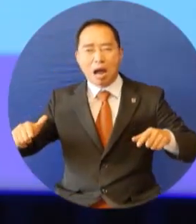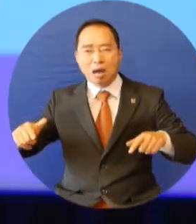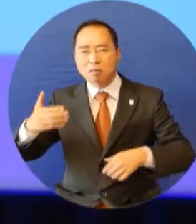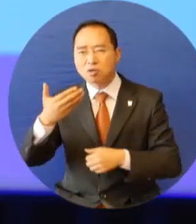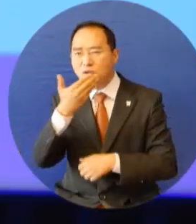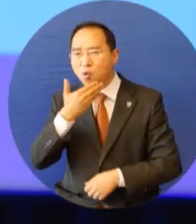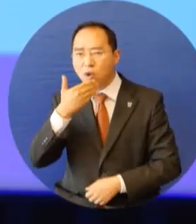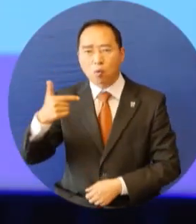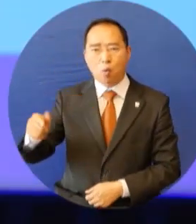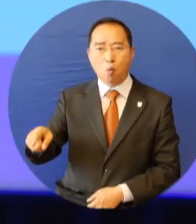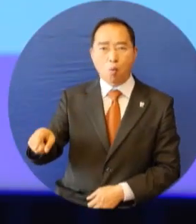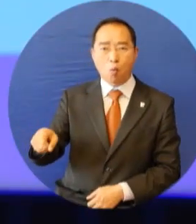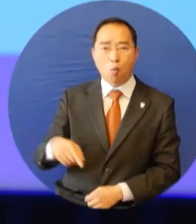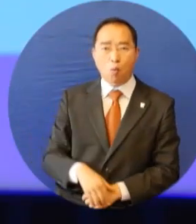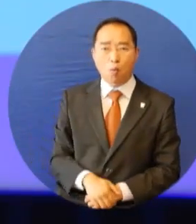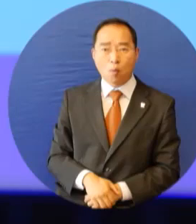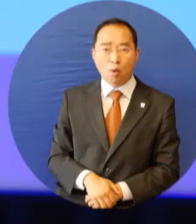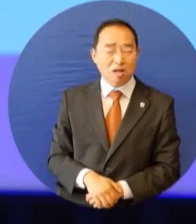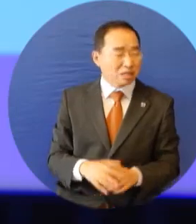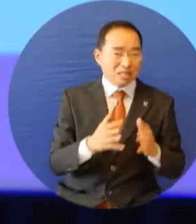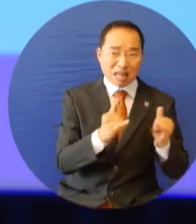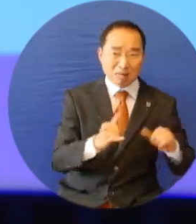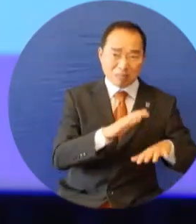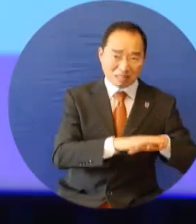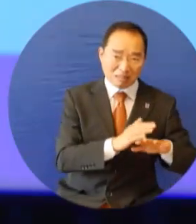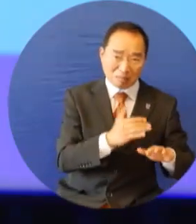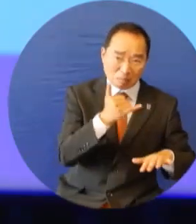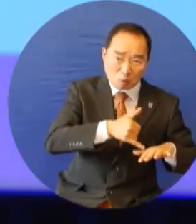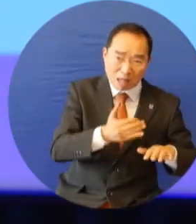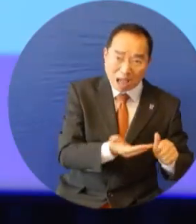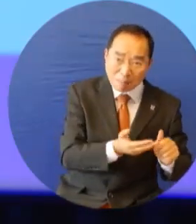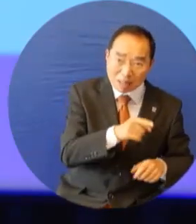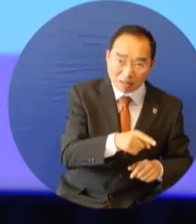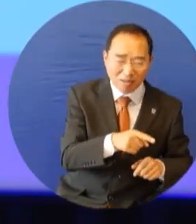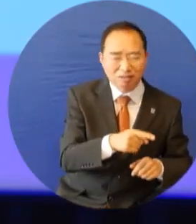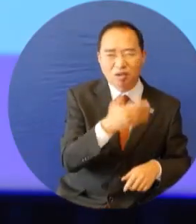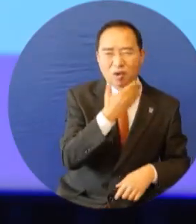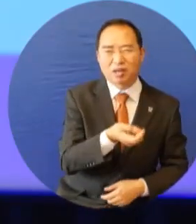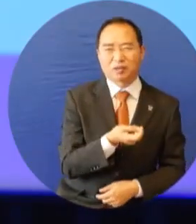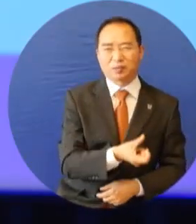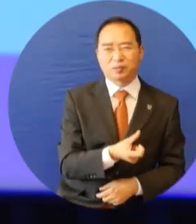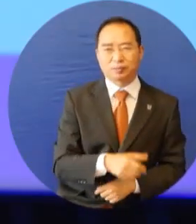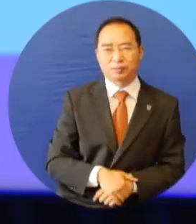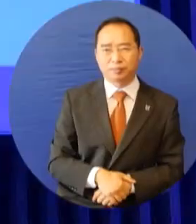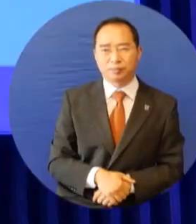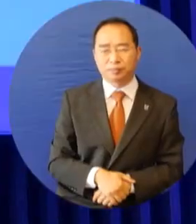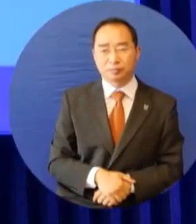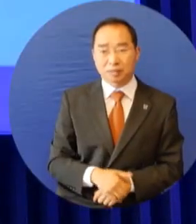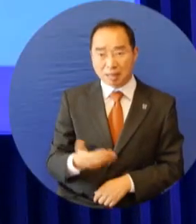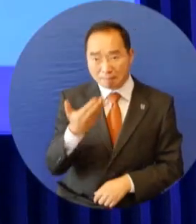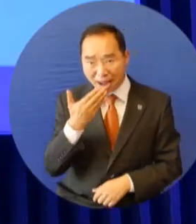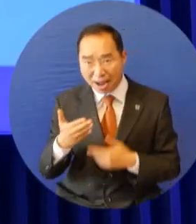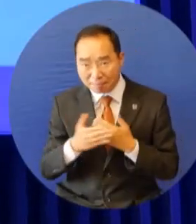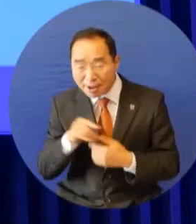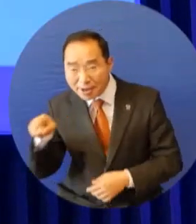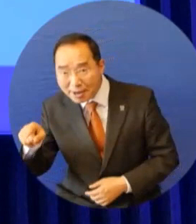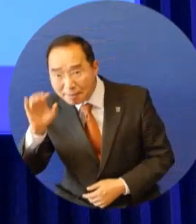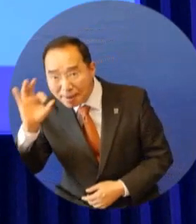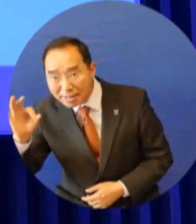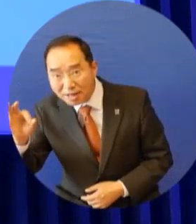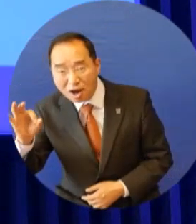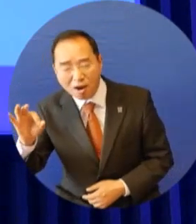질이 달라요. 그래서 될 수 있는 대로 바빠서 어쩔 수 없어서 사먹을 수밖에 없지만 그러나 시간이